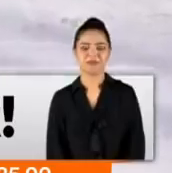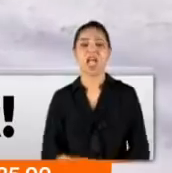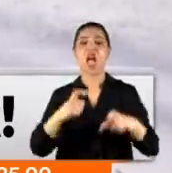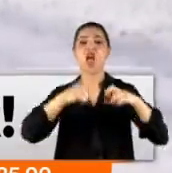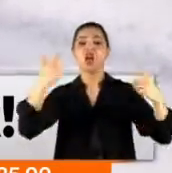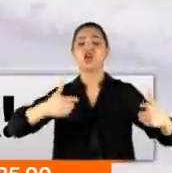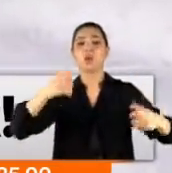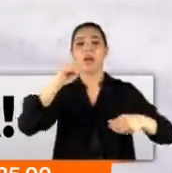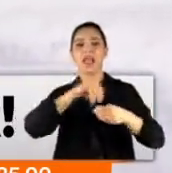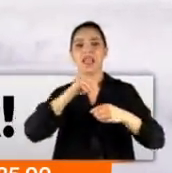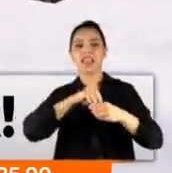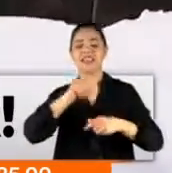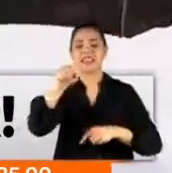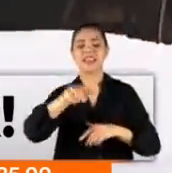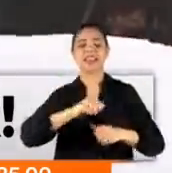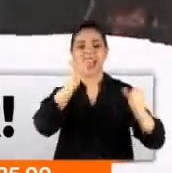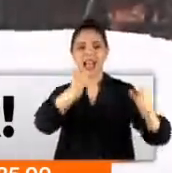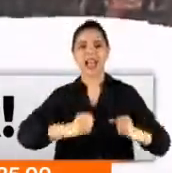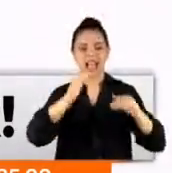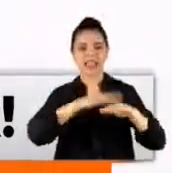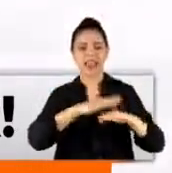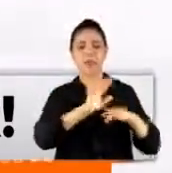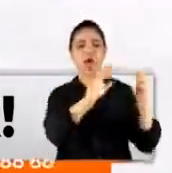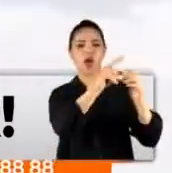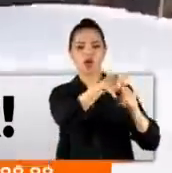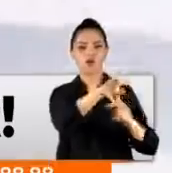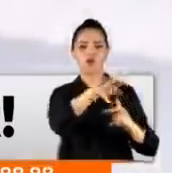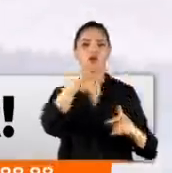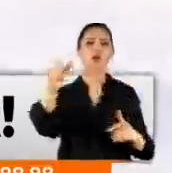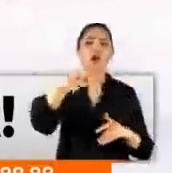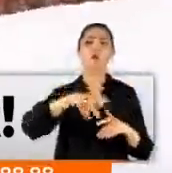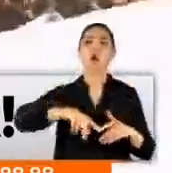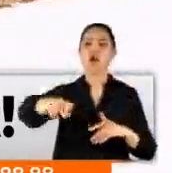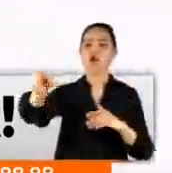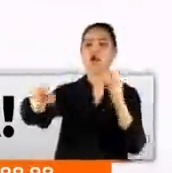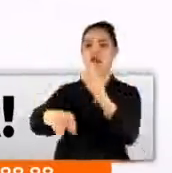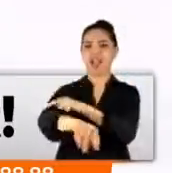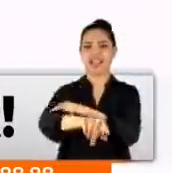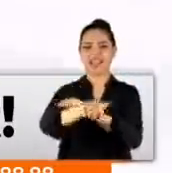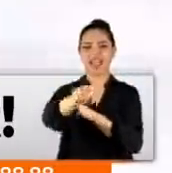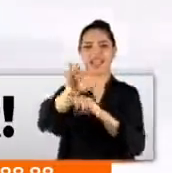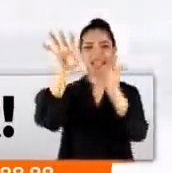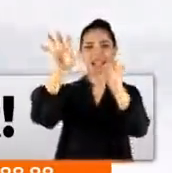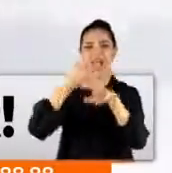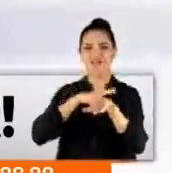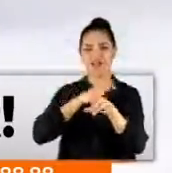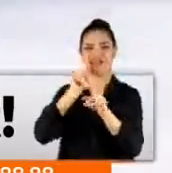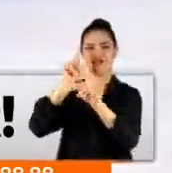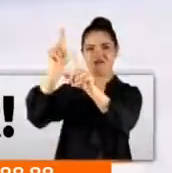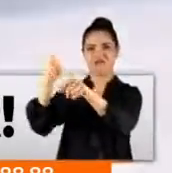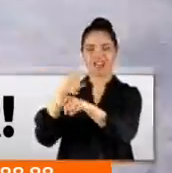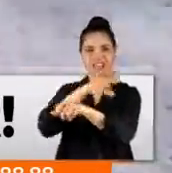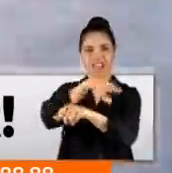Romanya'nın Transilvanya bölgesinde kayak yapan bir grup yol kenarındaki ayıyı fark etti. Ayı önce sakin sakin onları izledi,